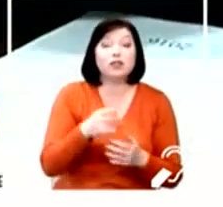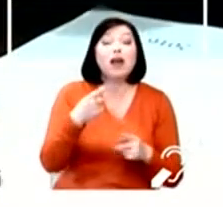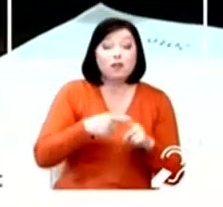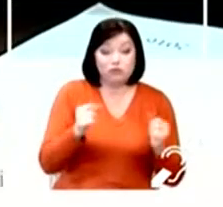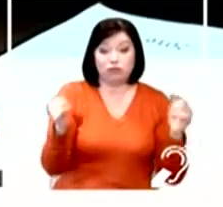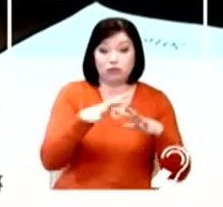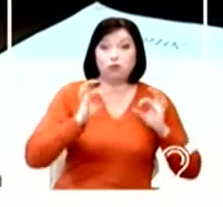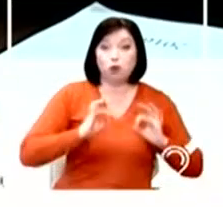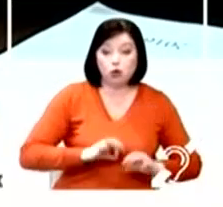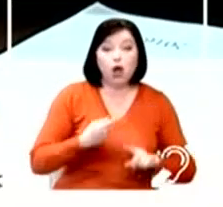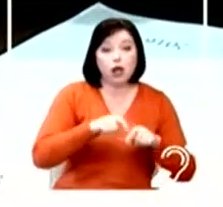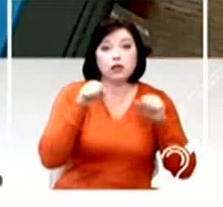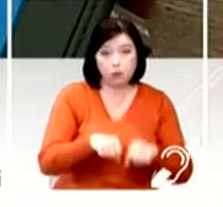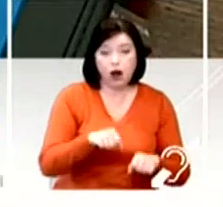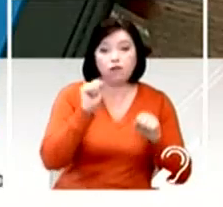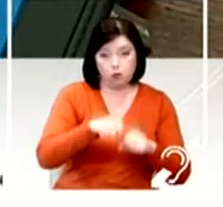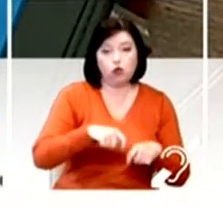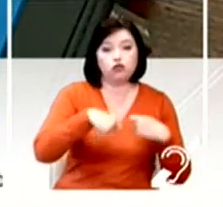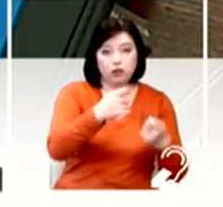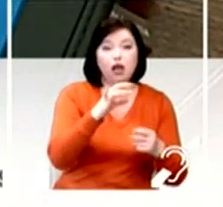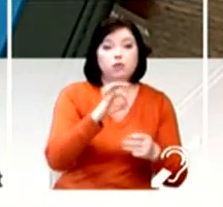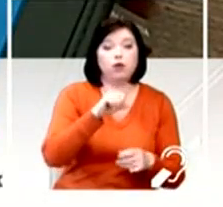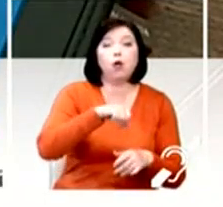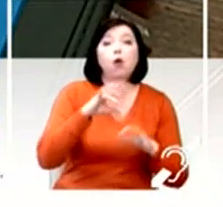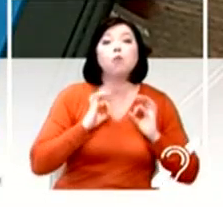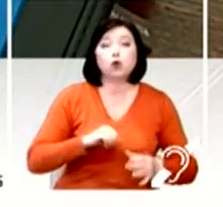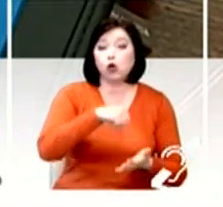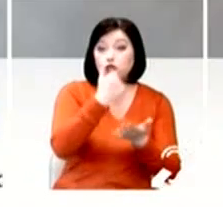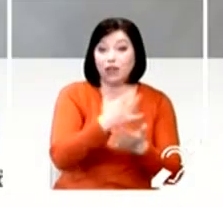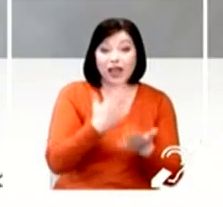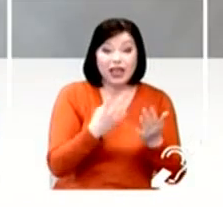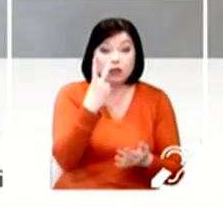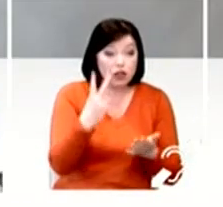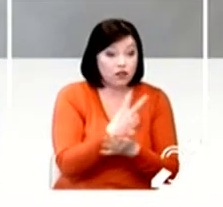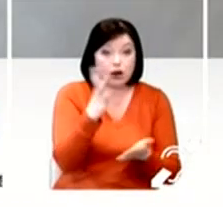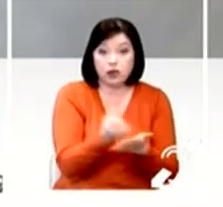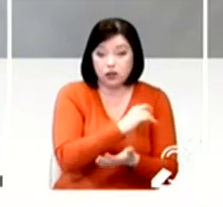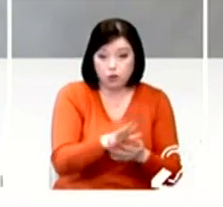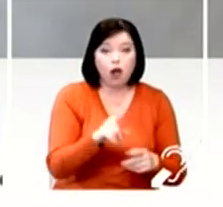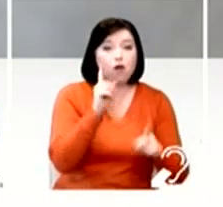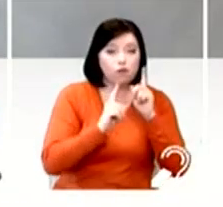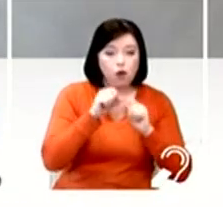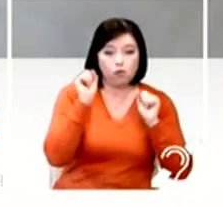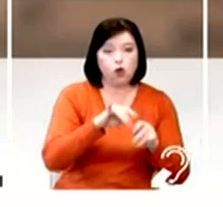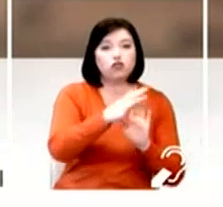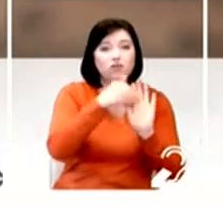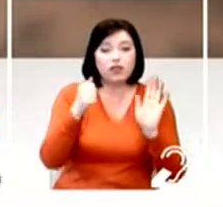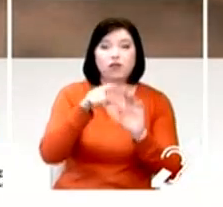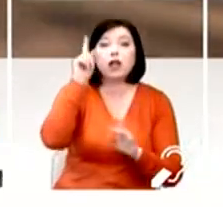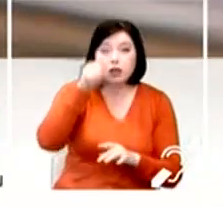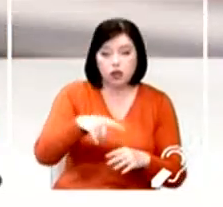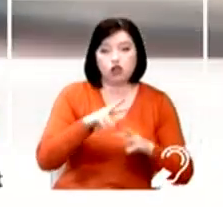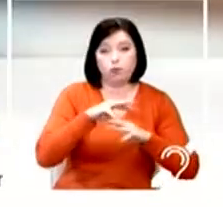a procurorilor, acest drept îi va reveni și procurorul general. Dacă cele două încercări eșuează, forurile vor putea fi convocate de